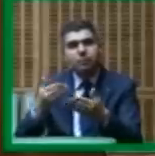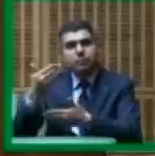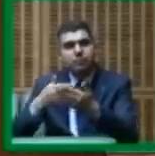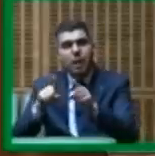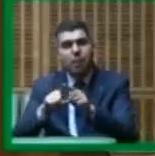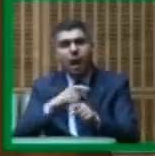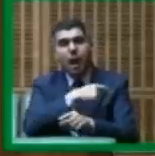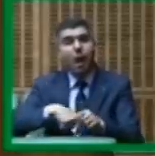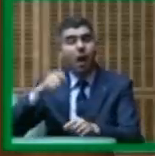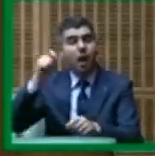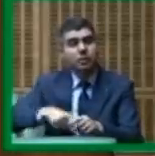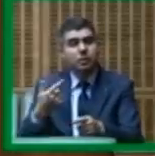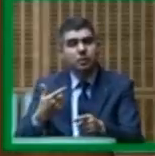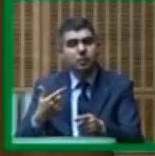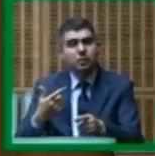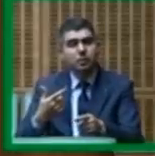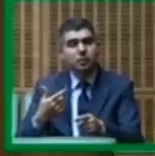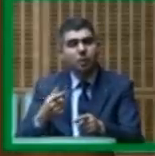قدام القاضي ويدافع على راسه؟